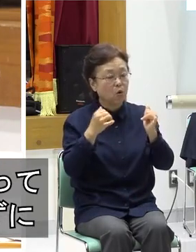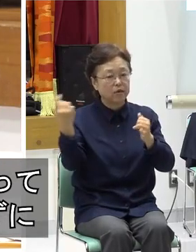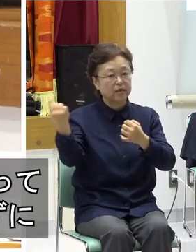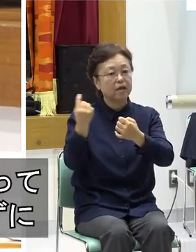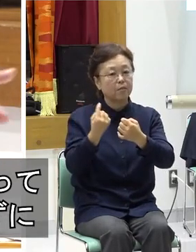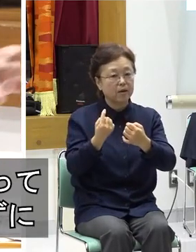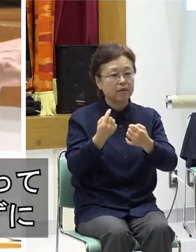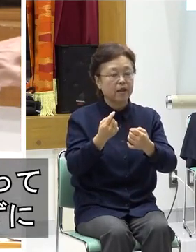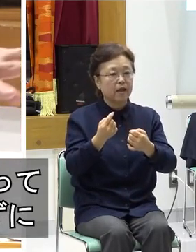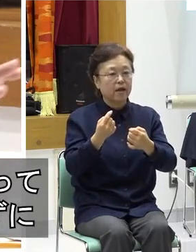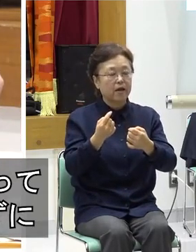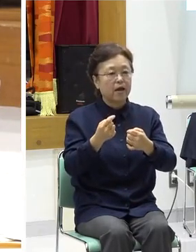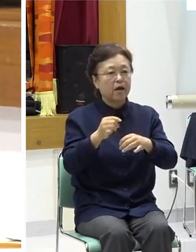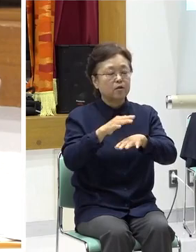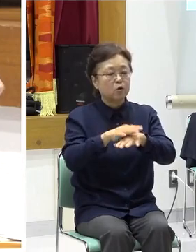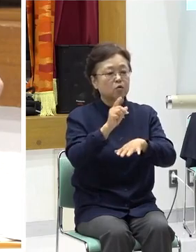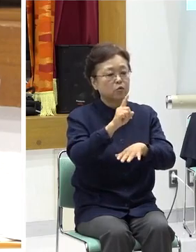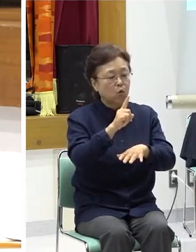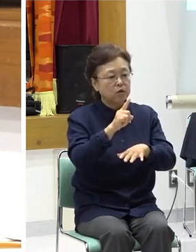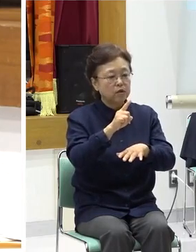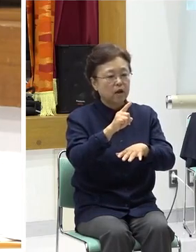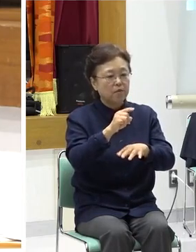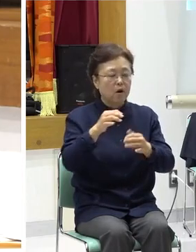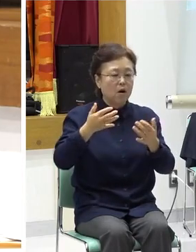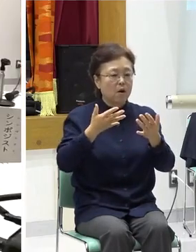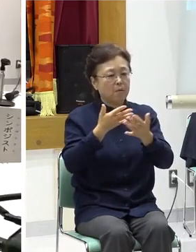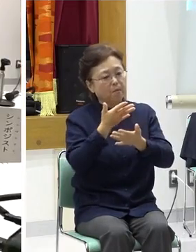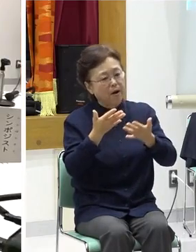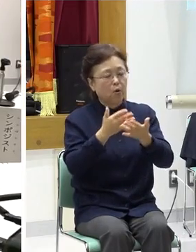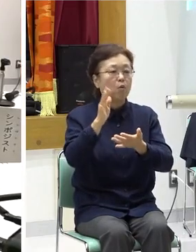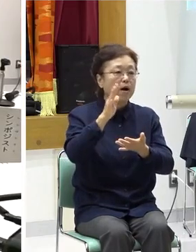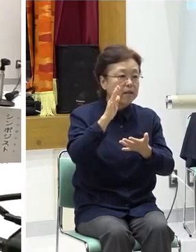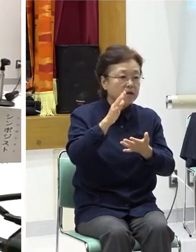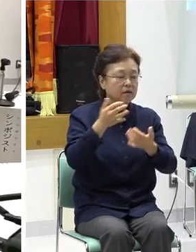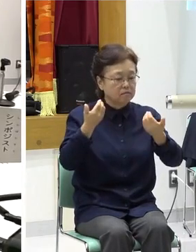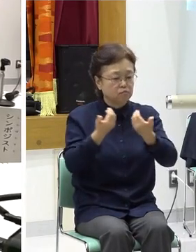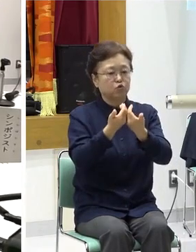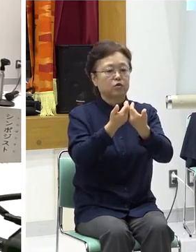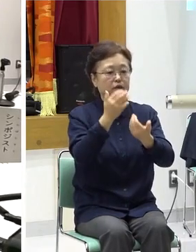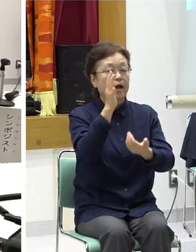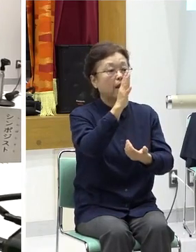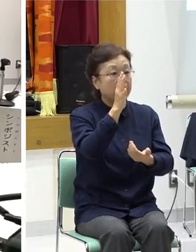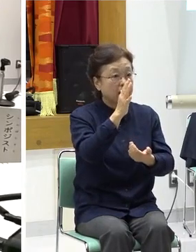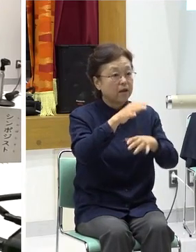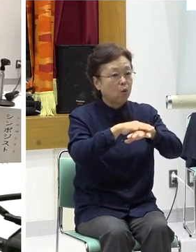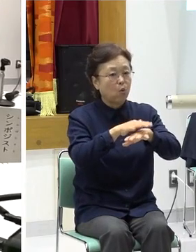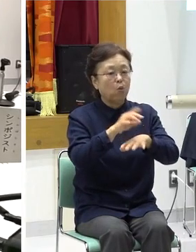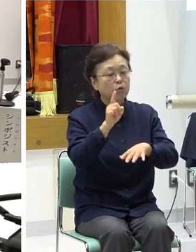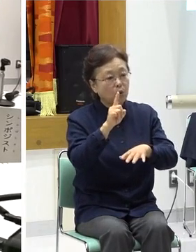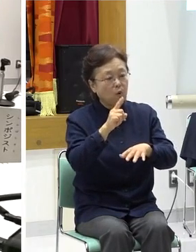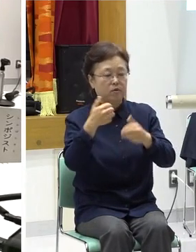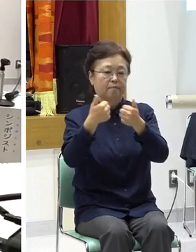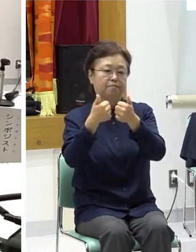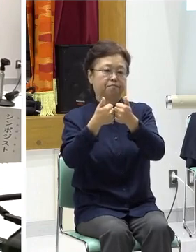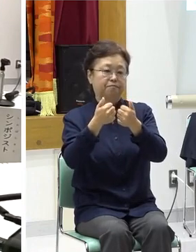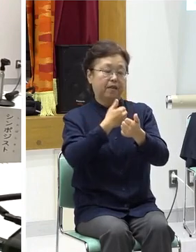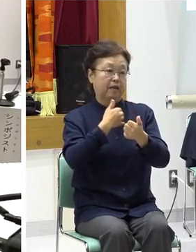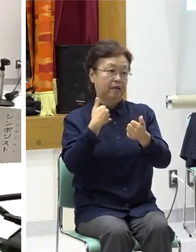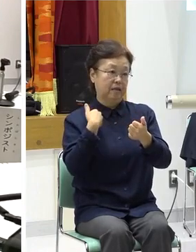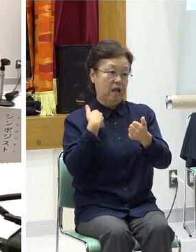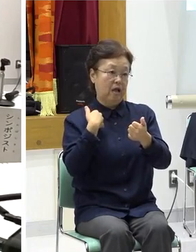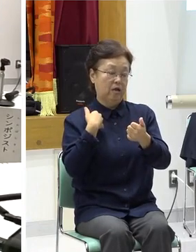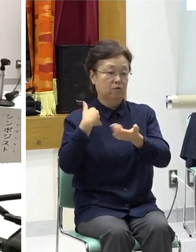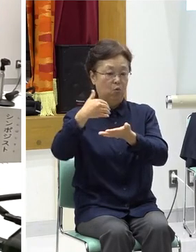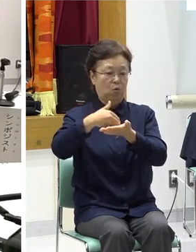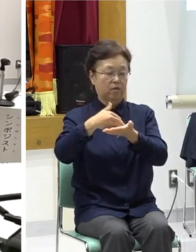ったりせずにこう移動ができるかっていうこと、そういうのがこう吹田であちこちの場面でね、現場で